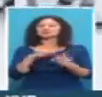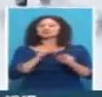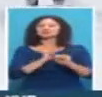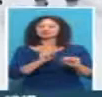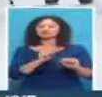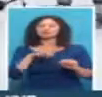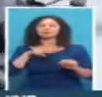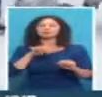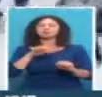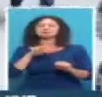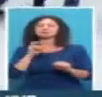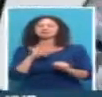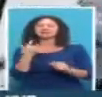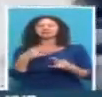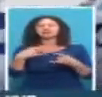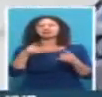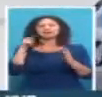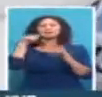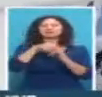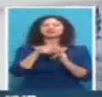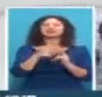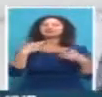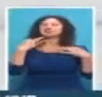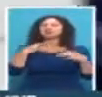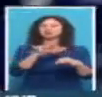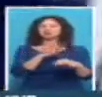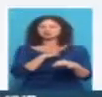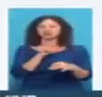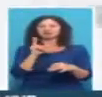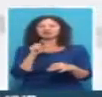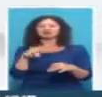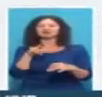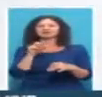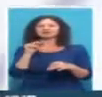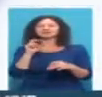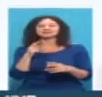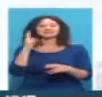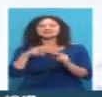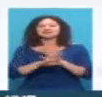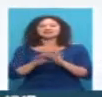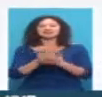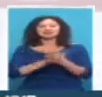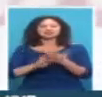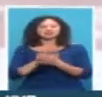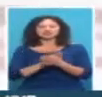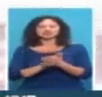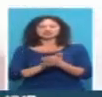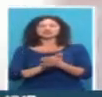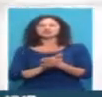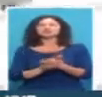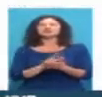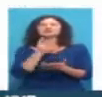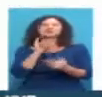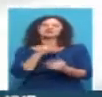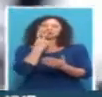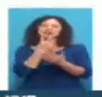Постма Акбарс. Его шайба ворота Амура стала решающей. Канадский защитник не завершил ни один из матча недели с отрицательным